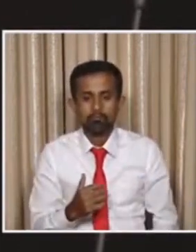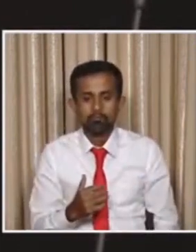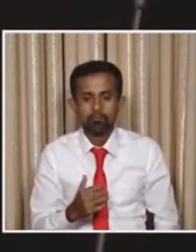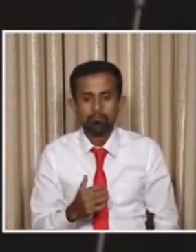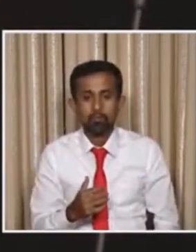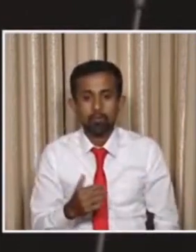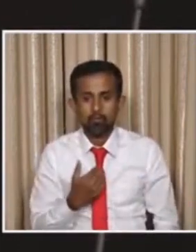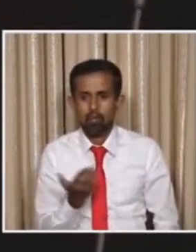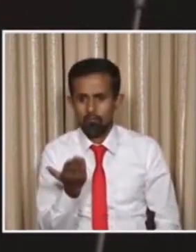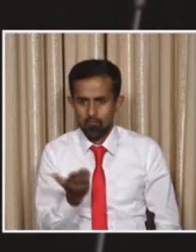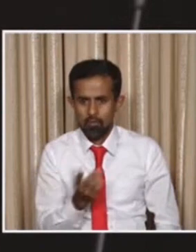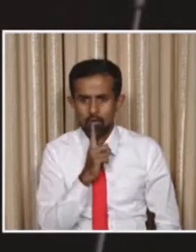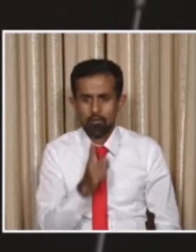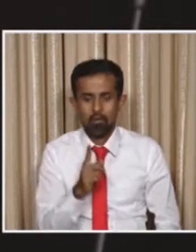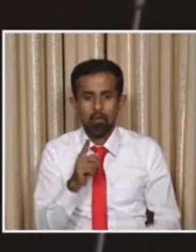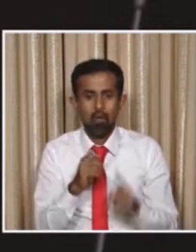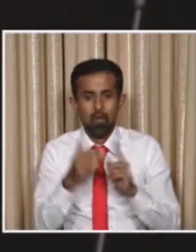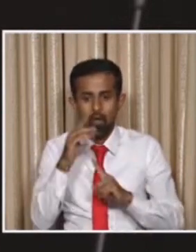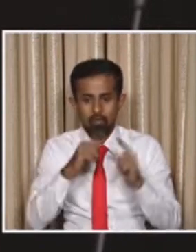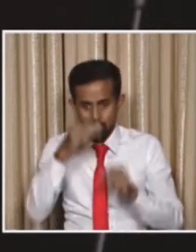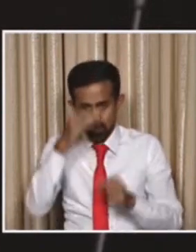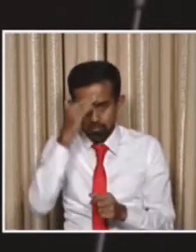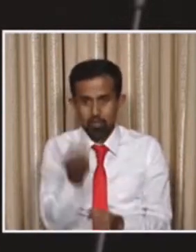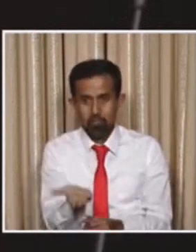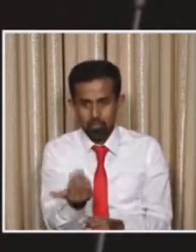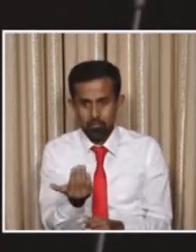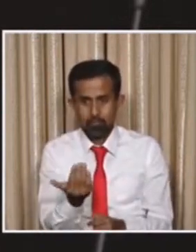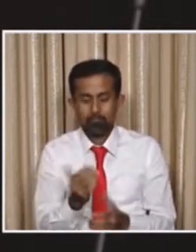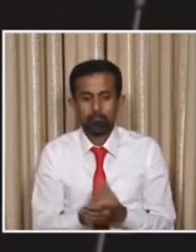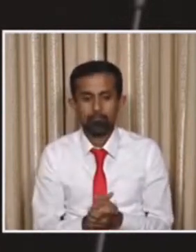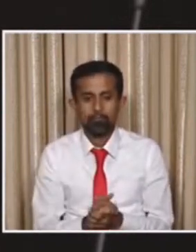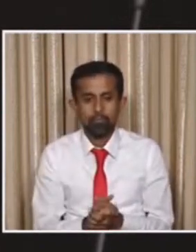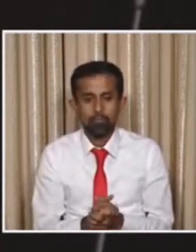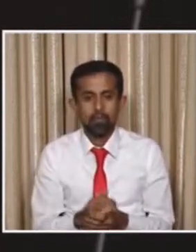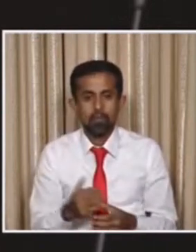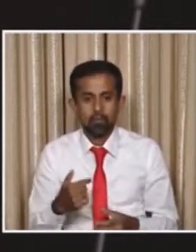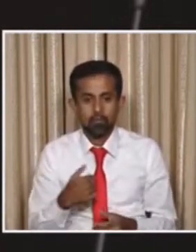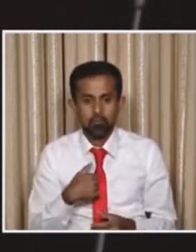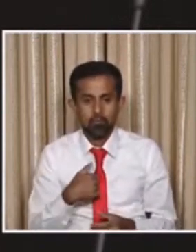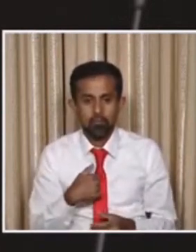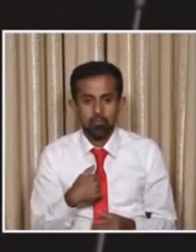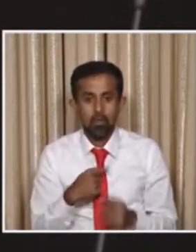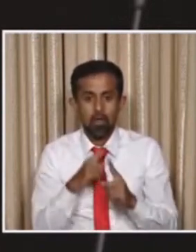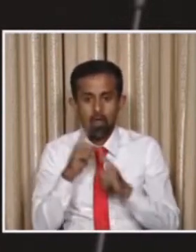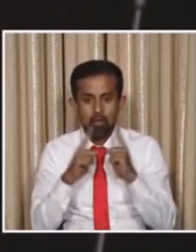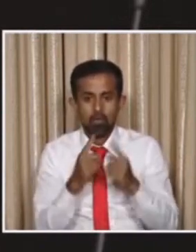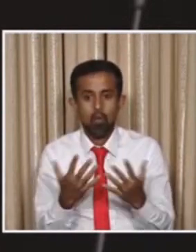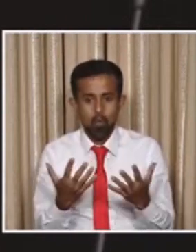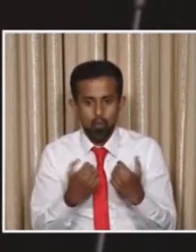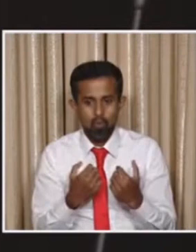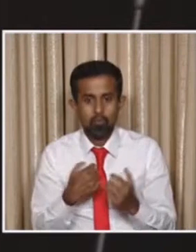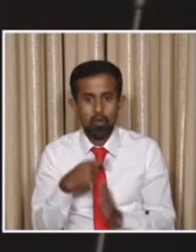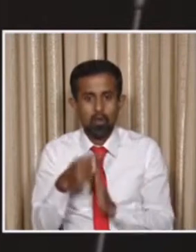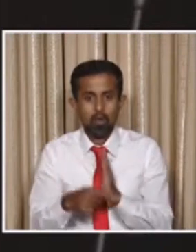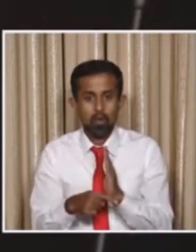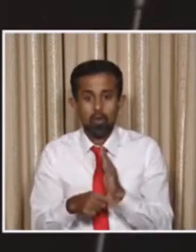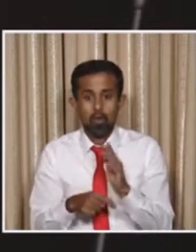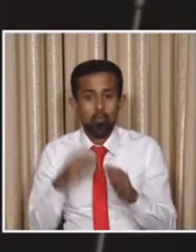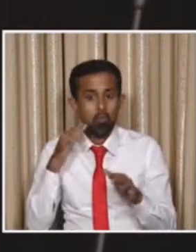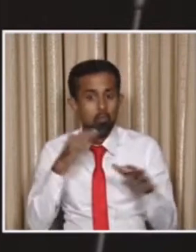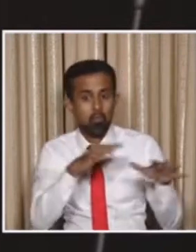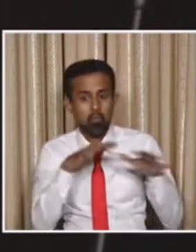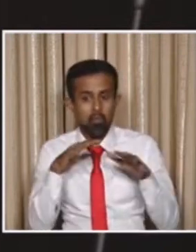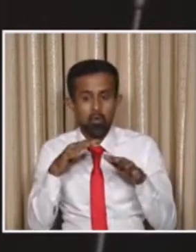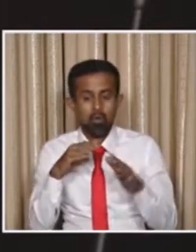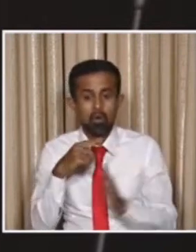illa sitinawa garu kathanayakathumagen eka karanna kiyala Eka gana mata me eka gana katha karanna umanakune me rate janathawa me rate